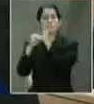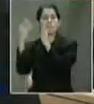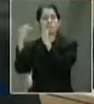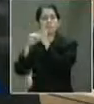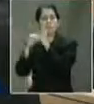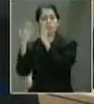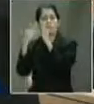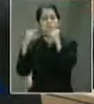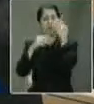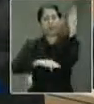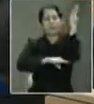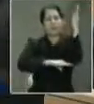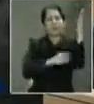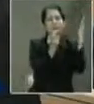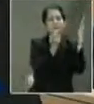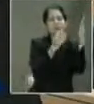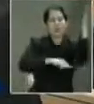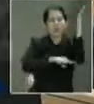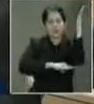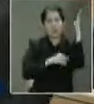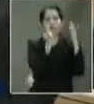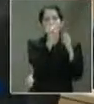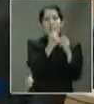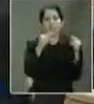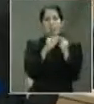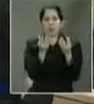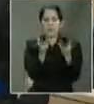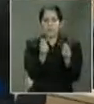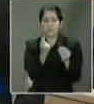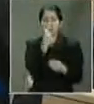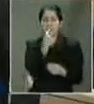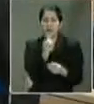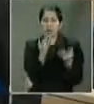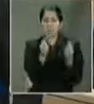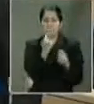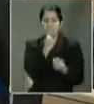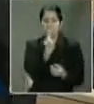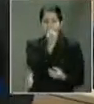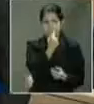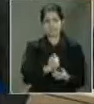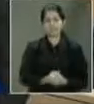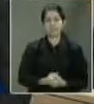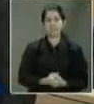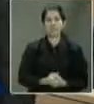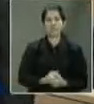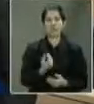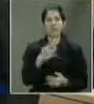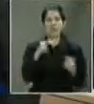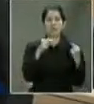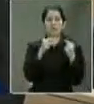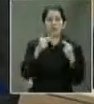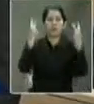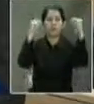าจจะมีล้ำไปหน่อยแถวๆดินแดงแต่หลังจากประกาศราบหมดแล้วลงมานายกถูกทุบตึงตังตึง